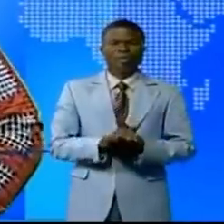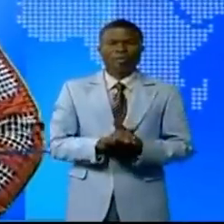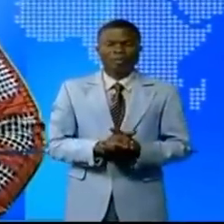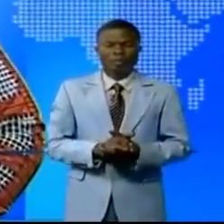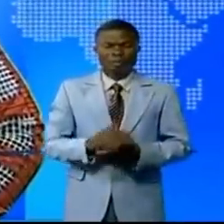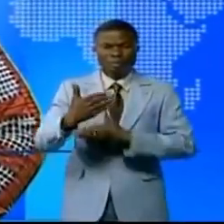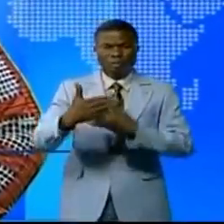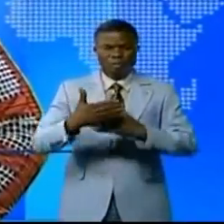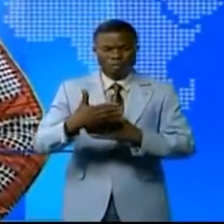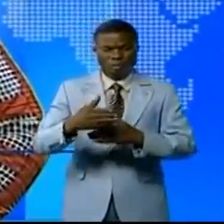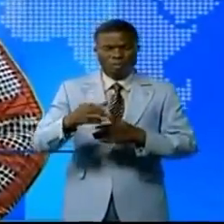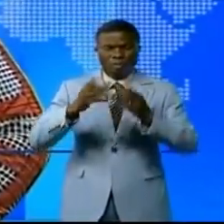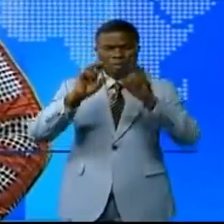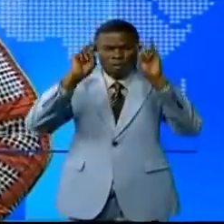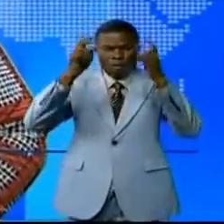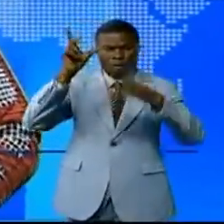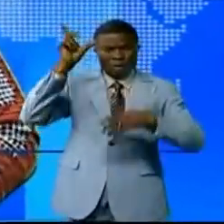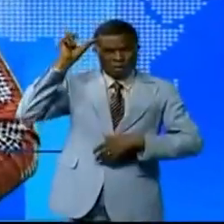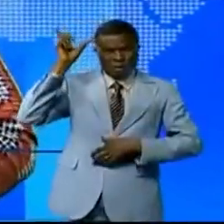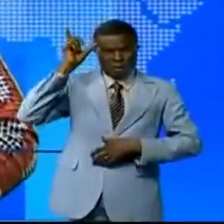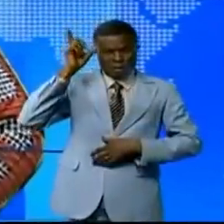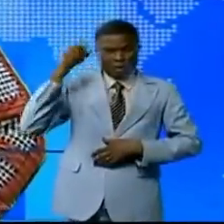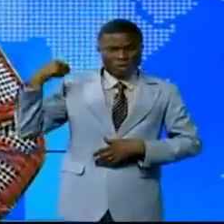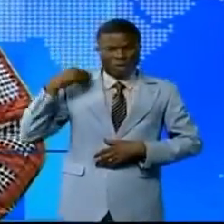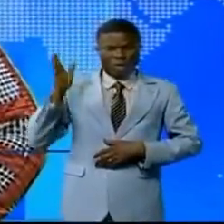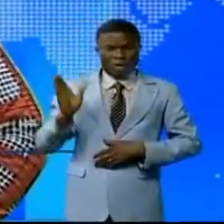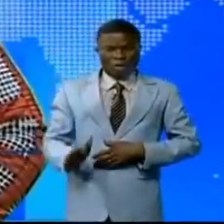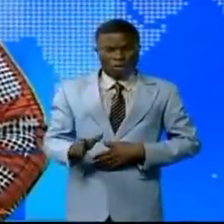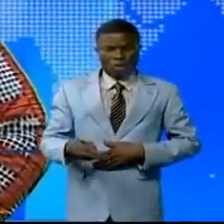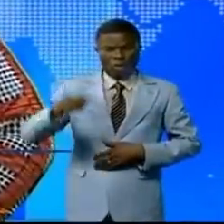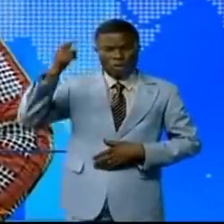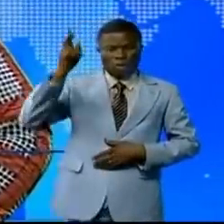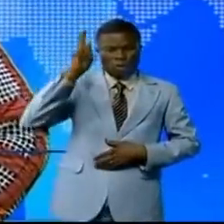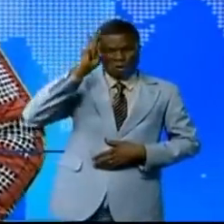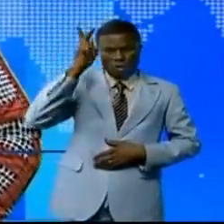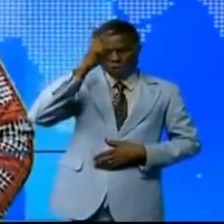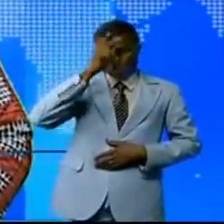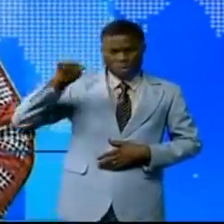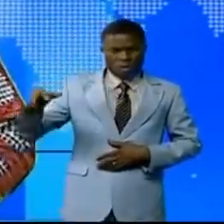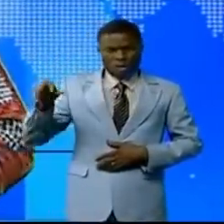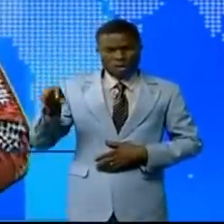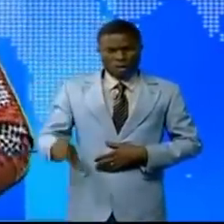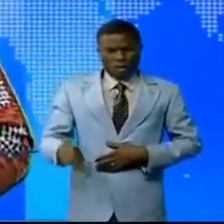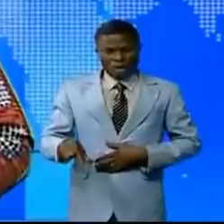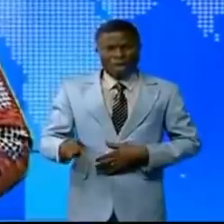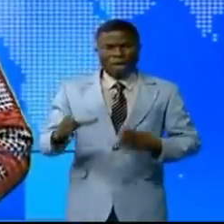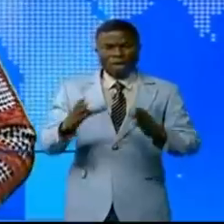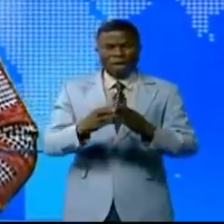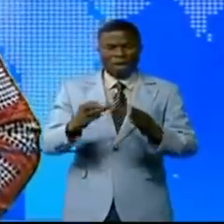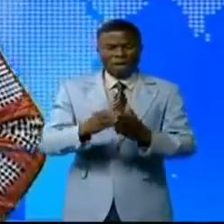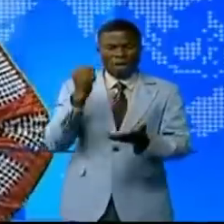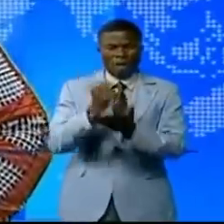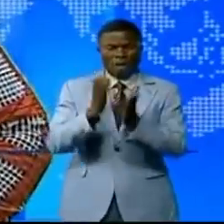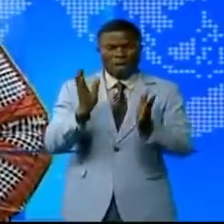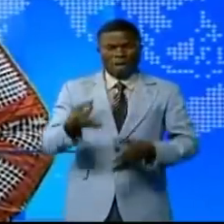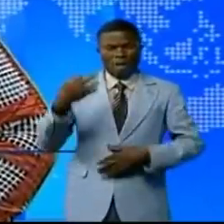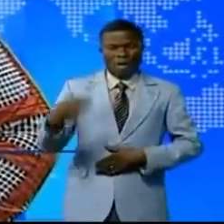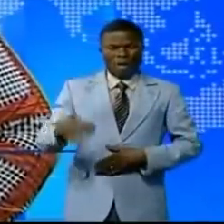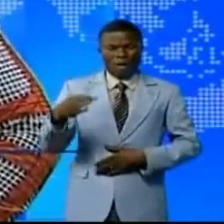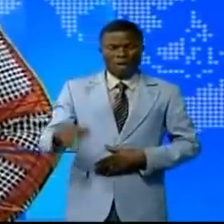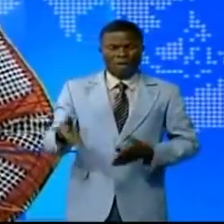Tête à tête à Lubumbashi entre le gouverneur du Haut-Katanga, Jacques Kiabula Katwe, et l'ambassadeur de France en